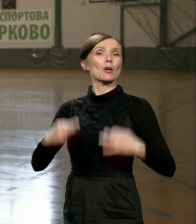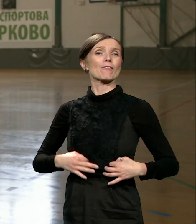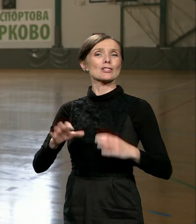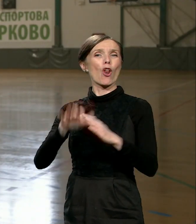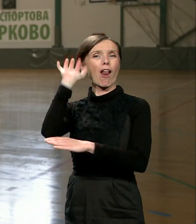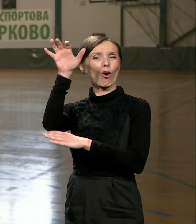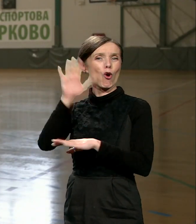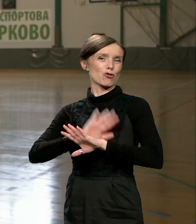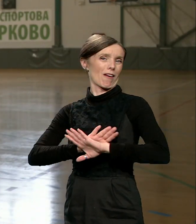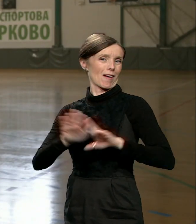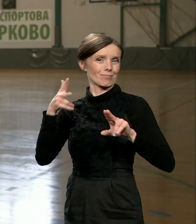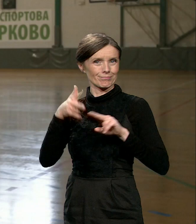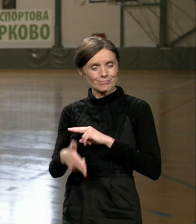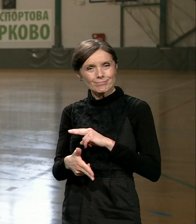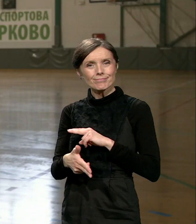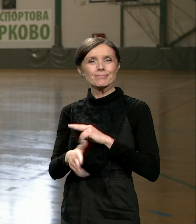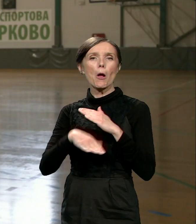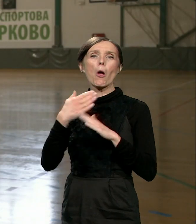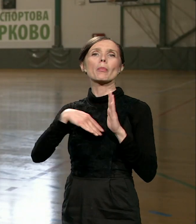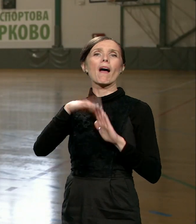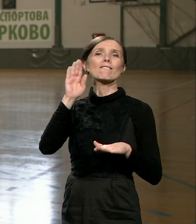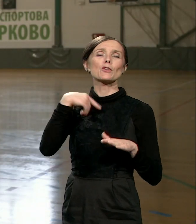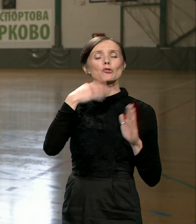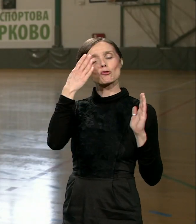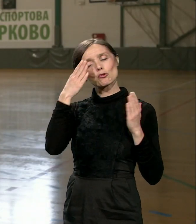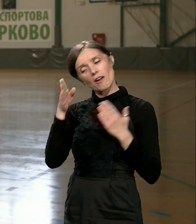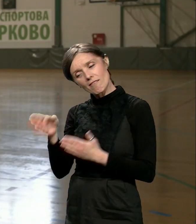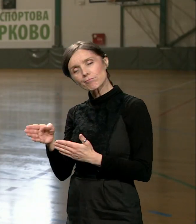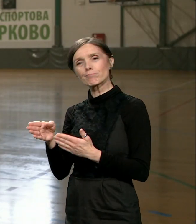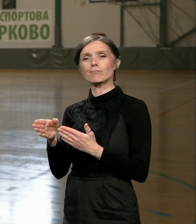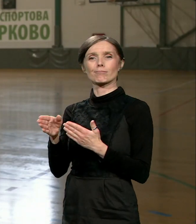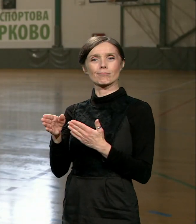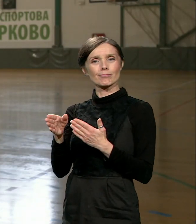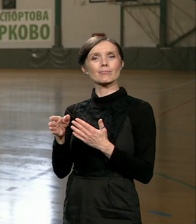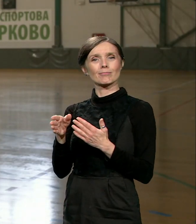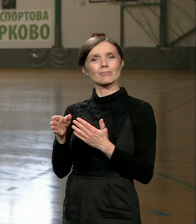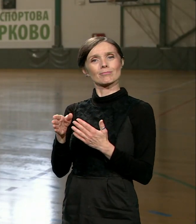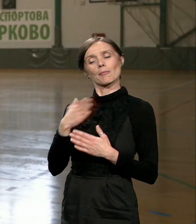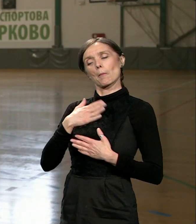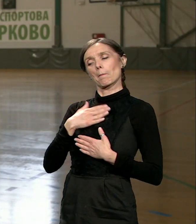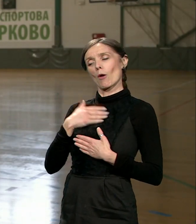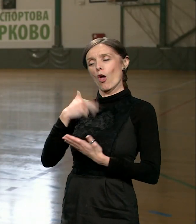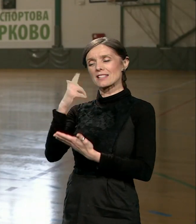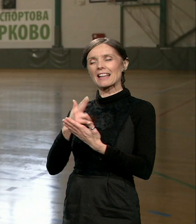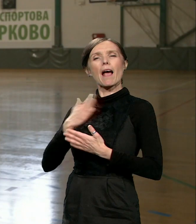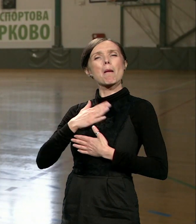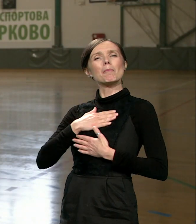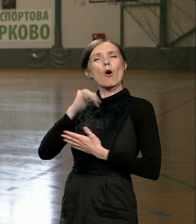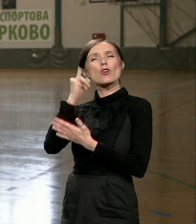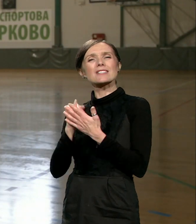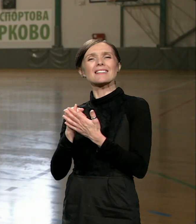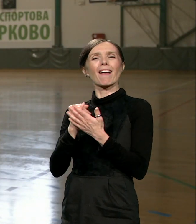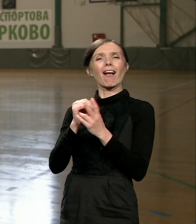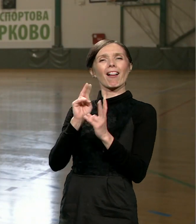profesionalne košarkaške karijere, onda sam se nekako više posvetila razvoju tog svog pravca koji je već